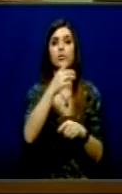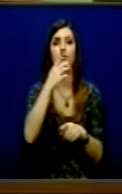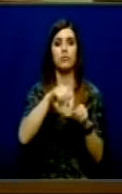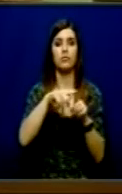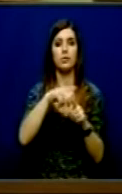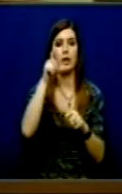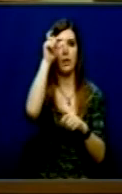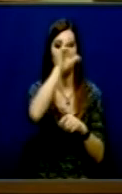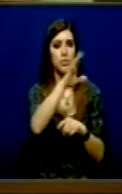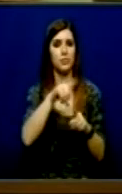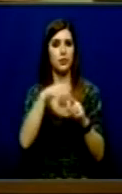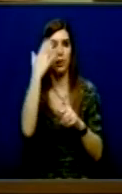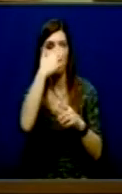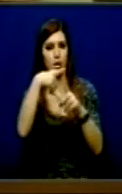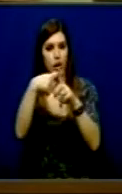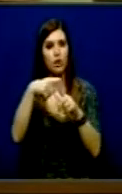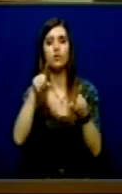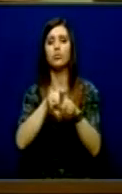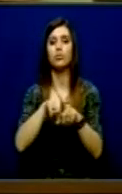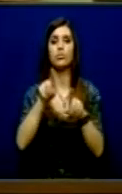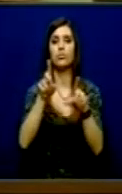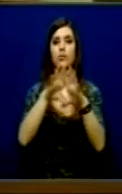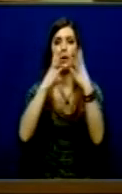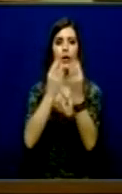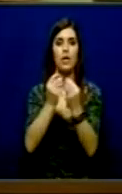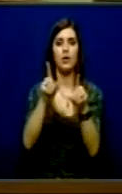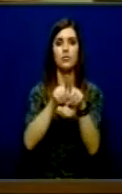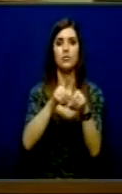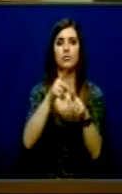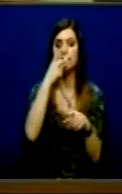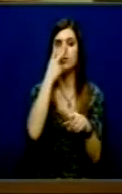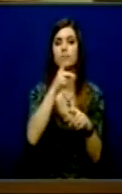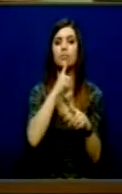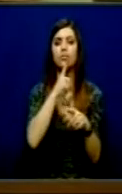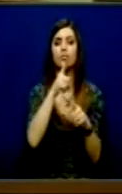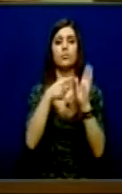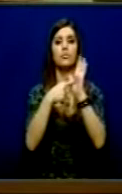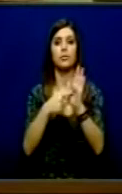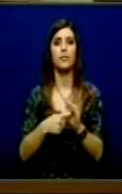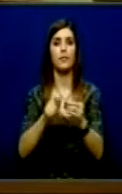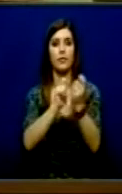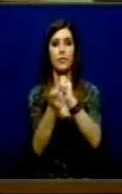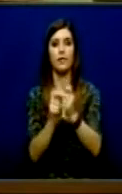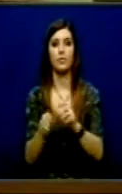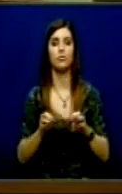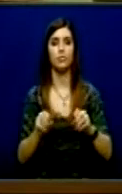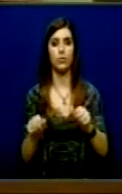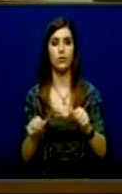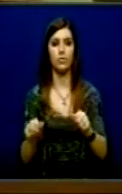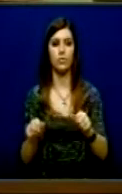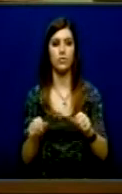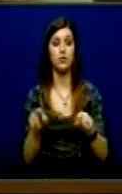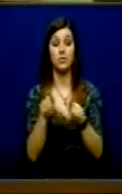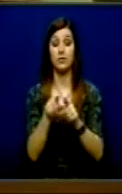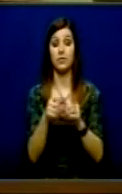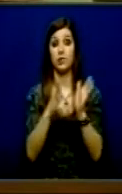këtij shovinizmi, qoftë i strukturave që jetësonin, atë bëhej përmes këtij tjetërsimi pronësh. Rasti më